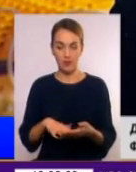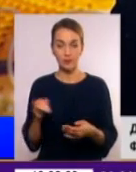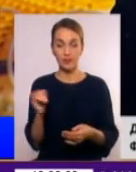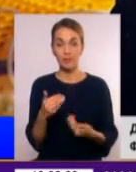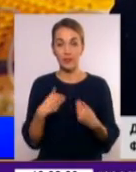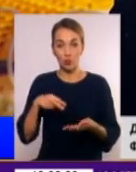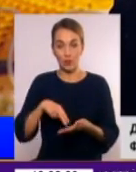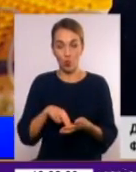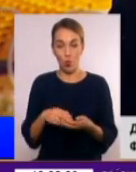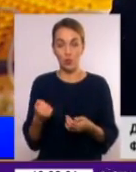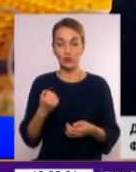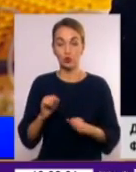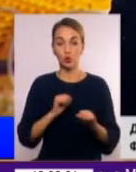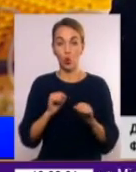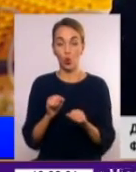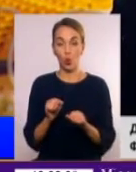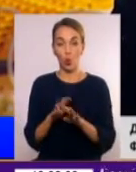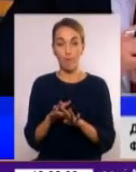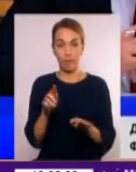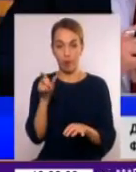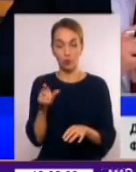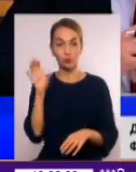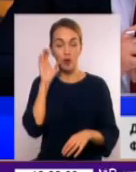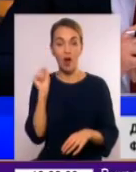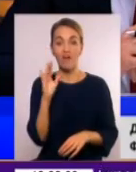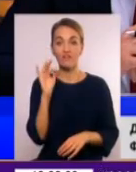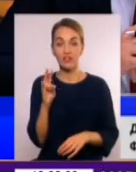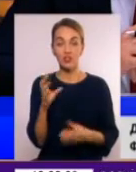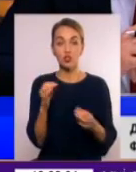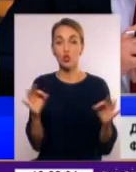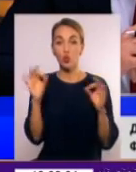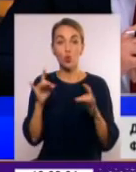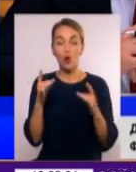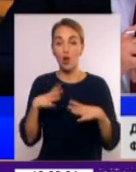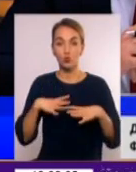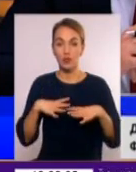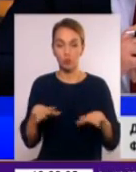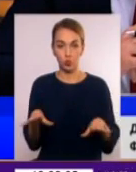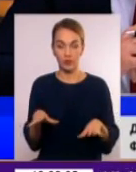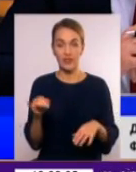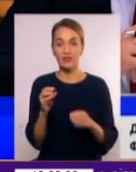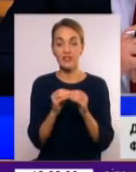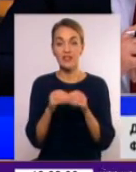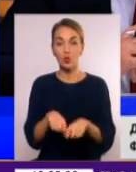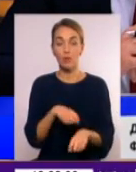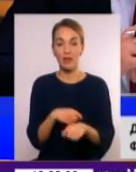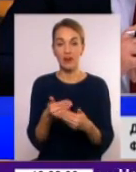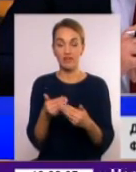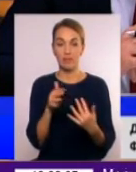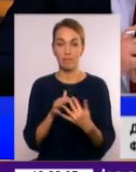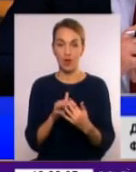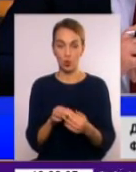ми стоїмо з комбатом і слухаємо, як він це говорить, а він ще жодного разу не був і в 10 кілометрах від